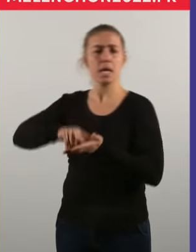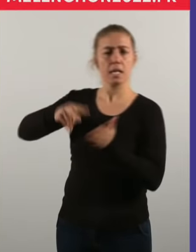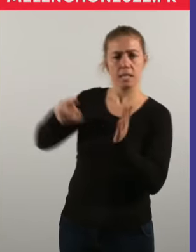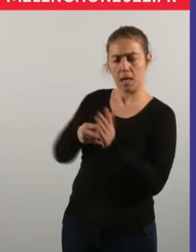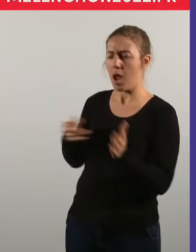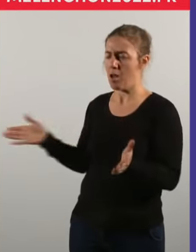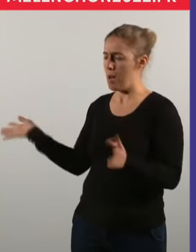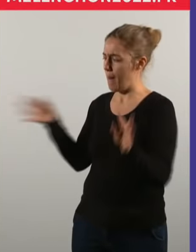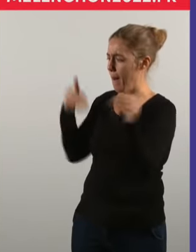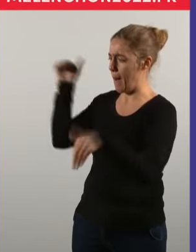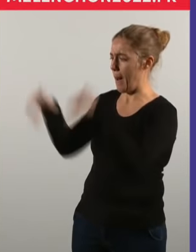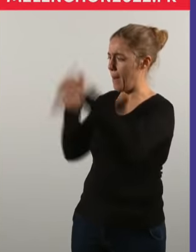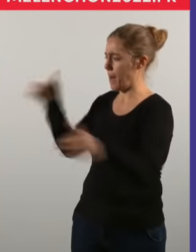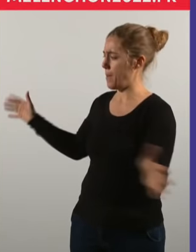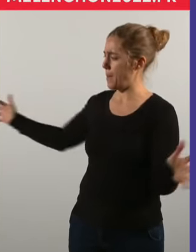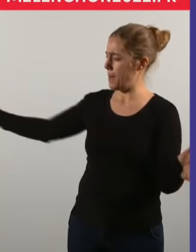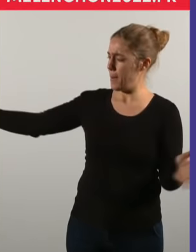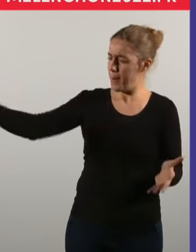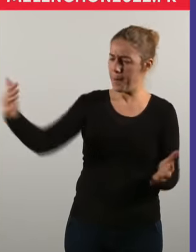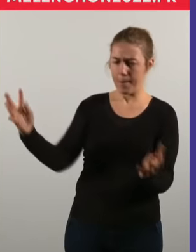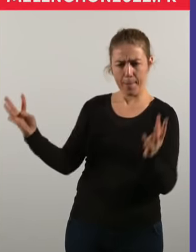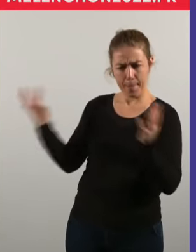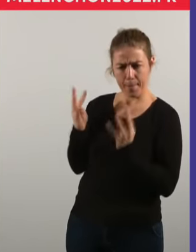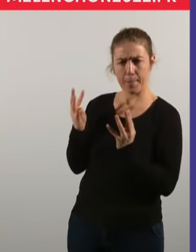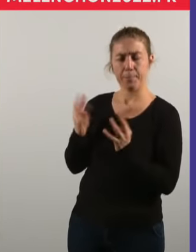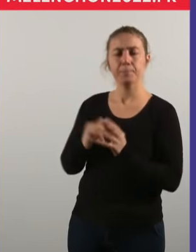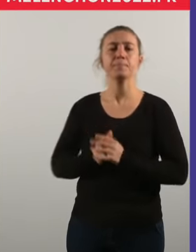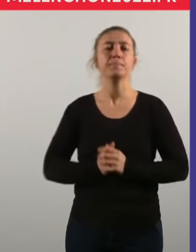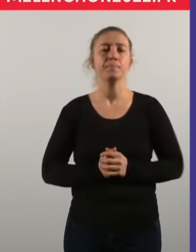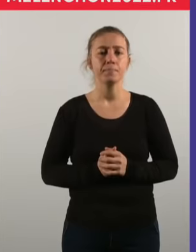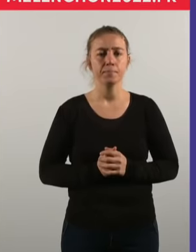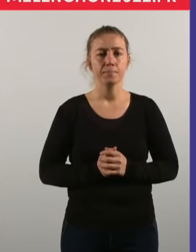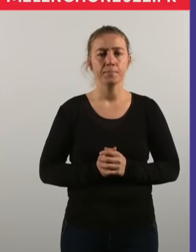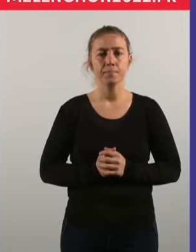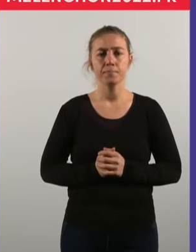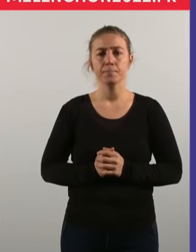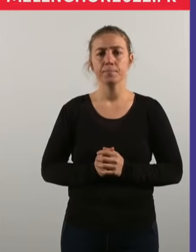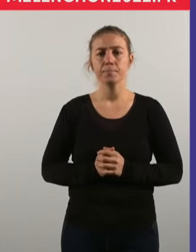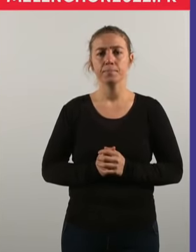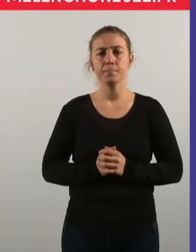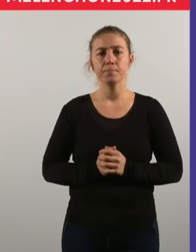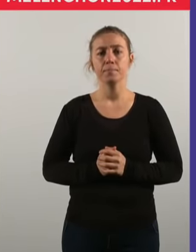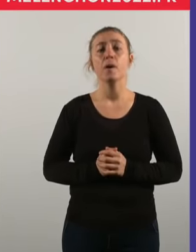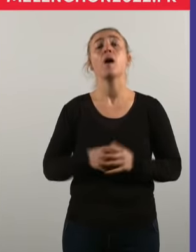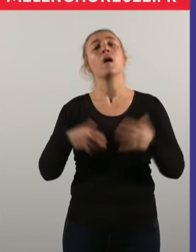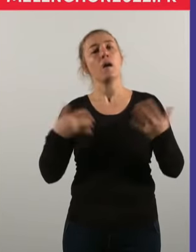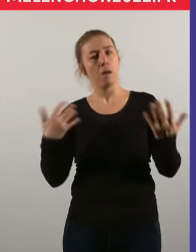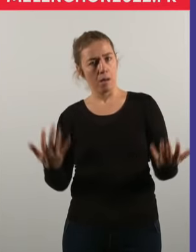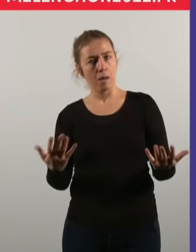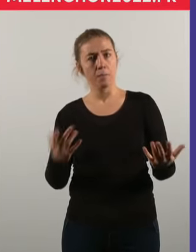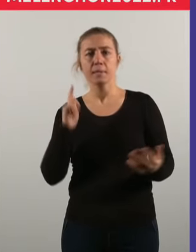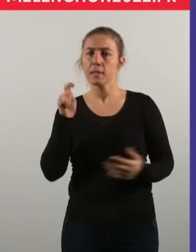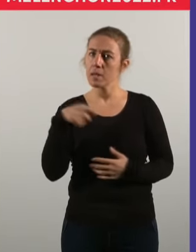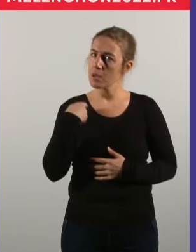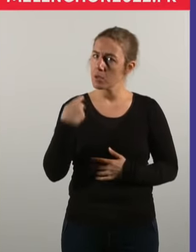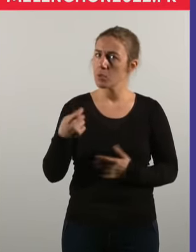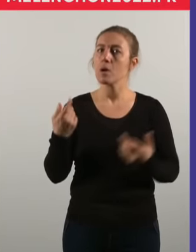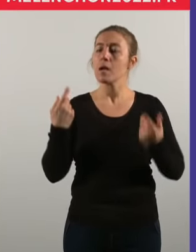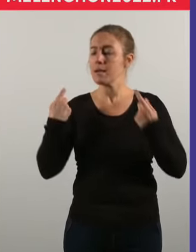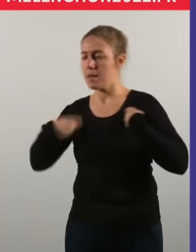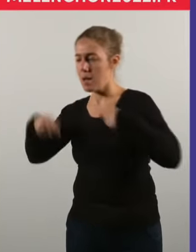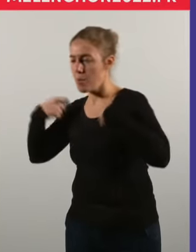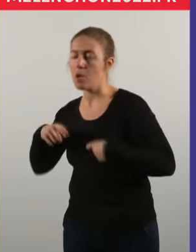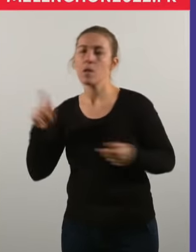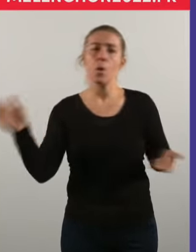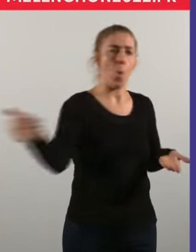nous avons besoin partout. Et puis, comme il faut qu'à chaque dépense correspondent des